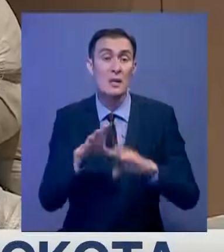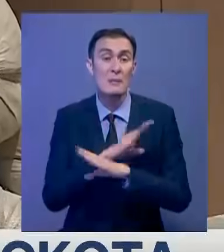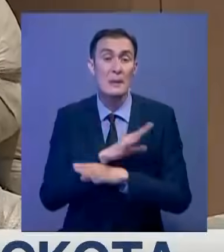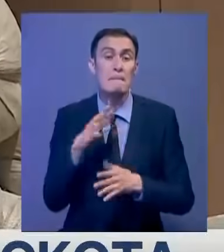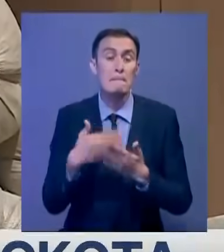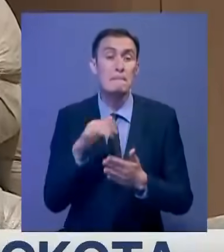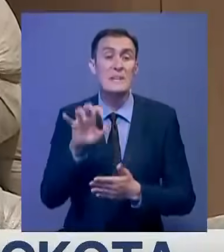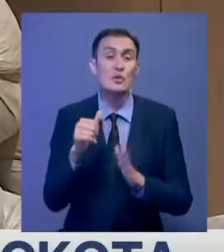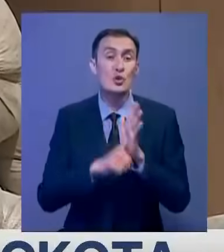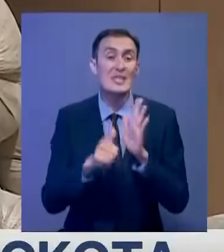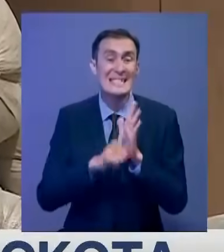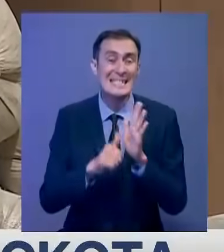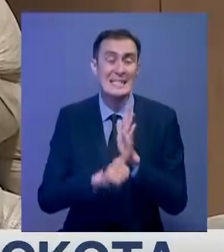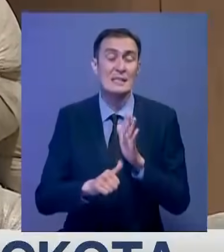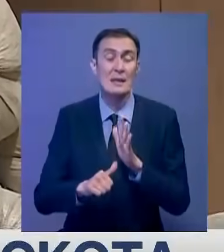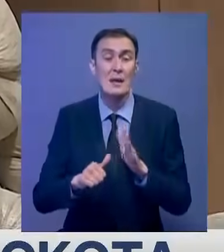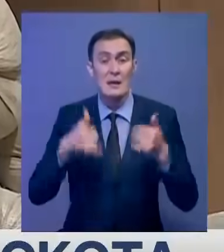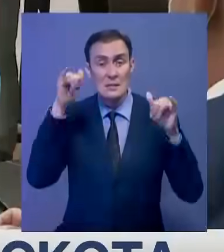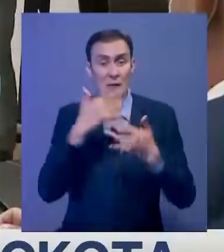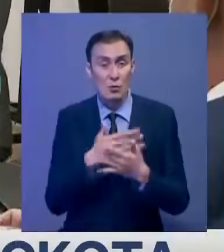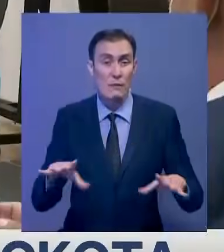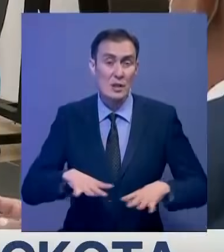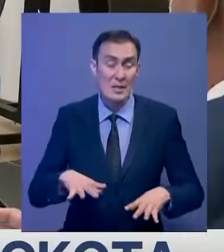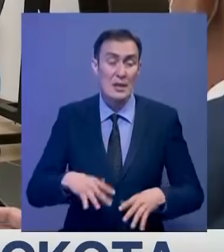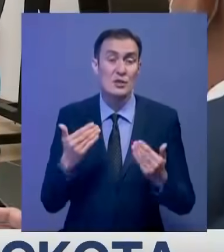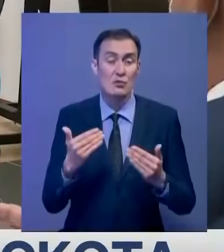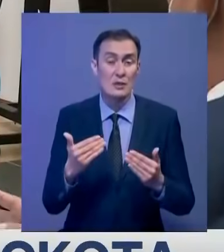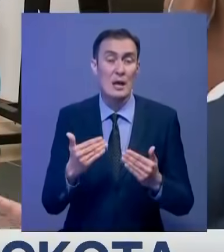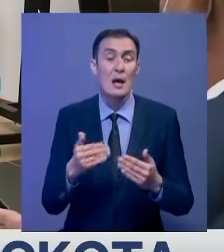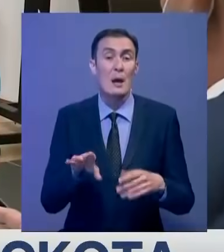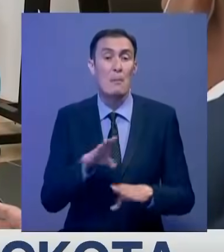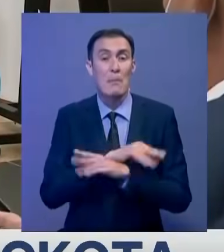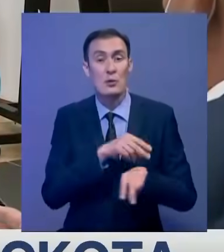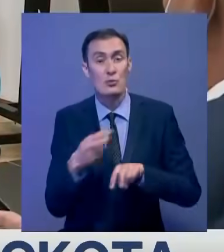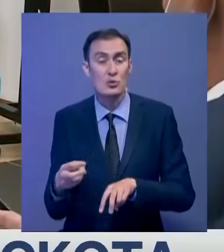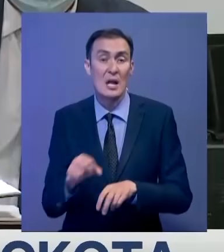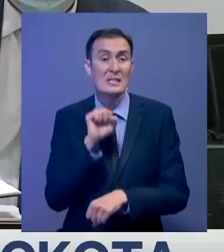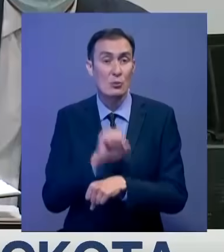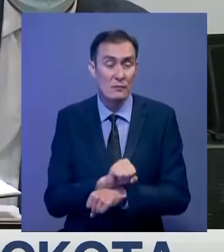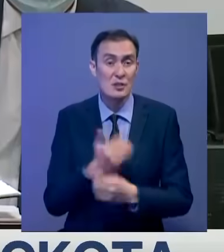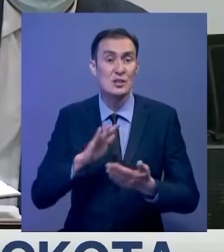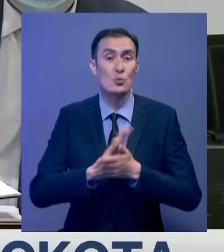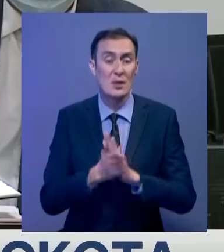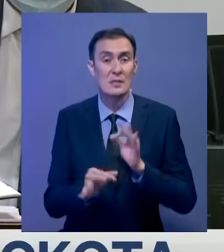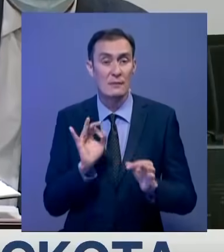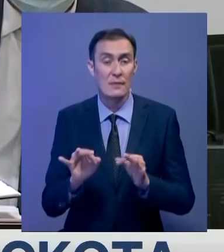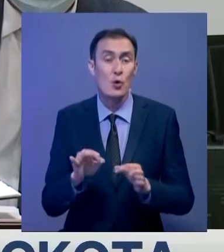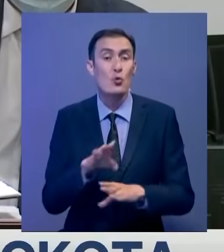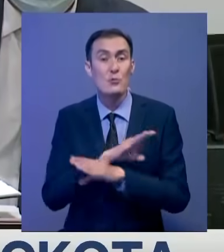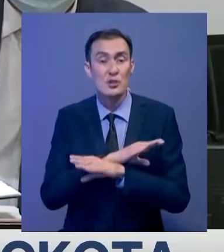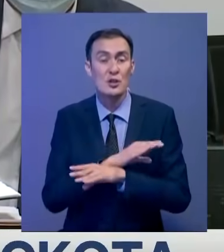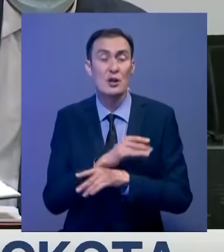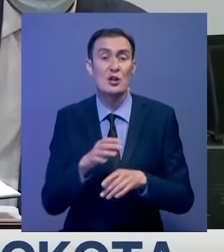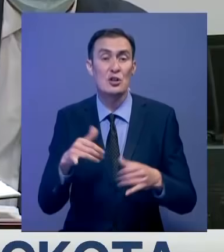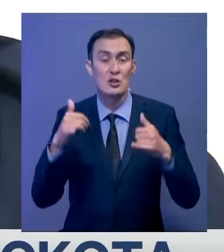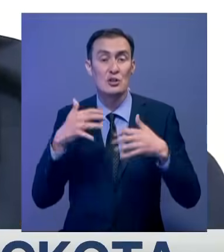погибли около 560 голов скота. На сегодня падеж остановлен. Эпизоотическая ситуация стабильная. Туши животных